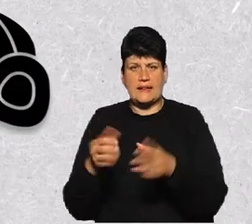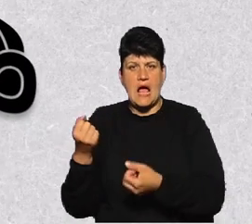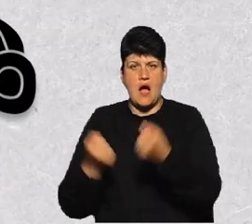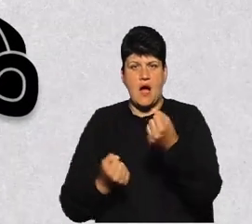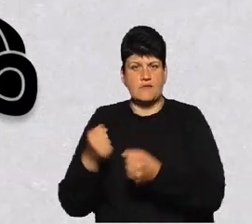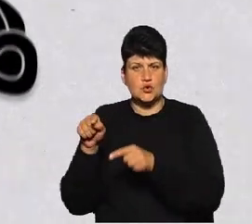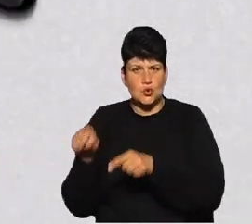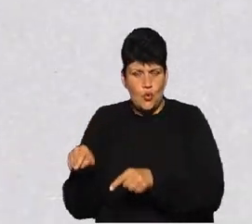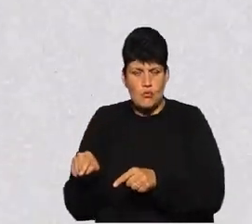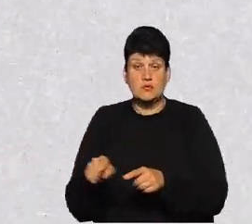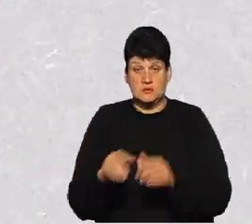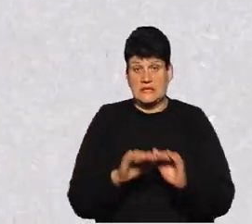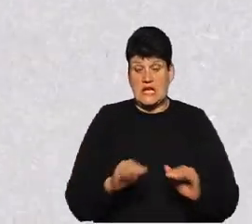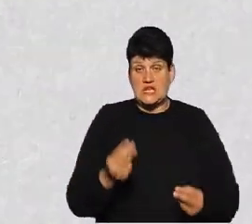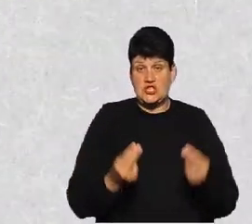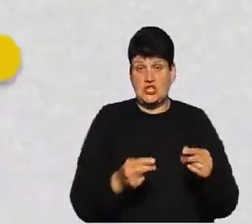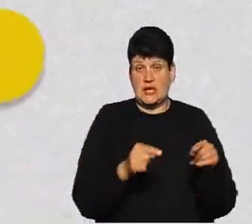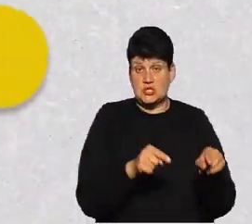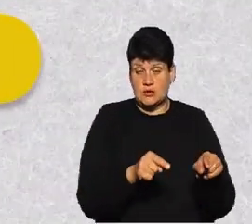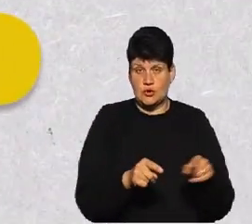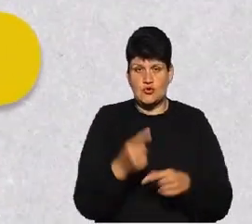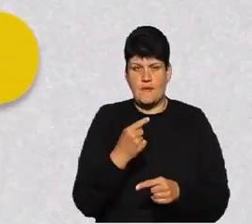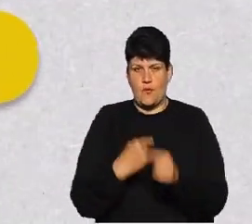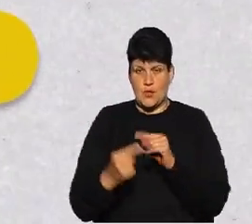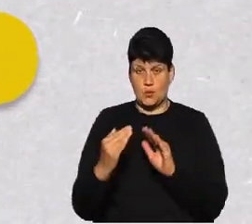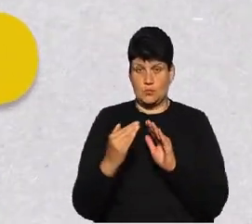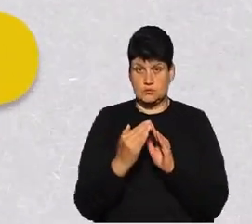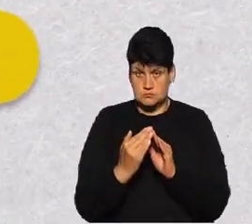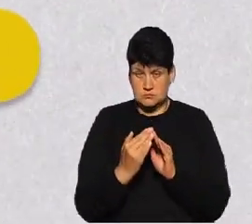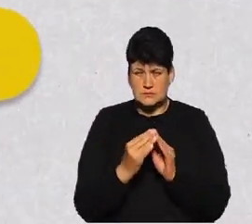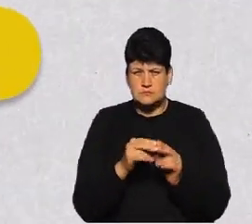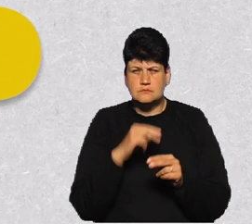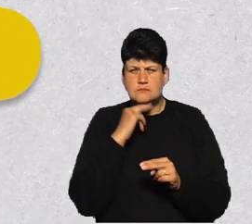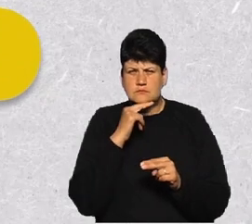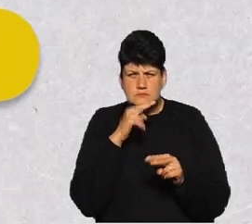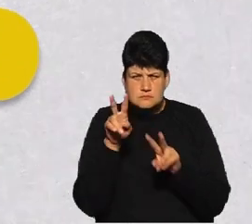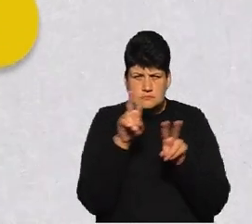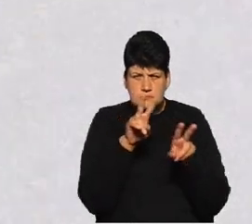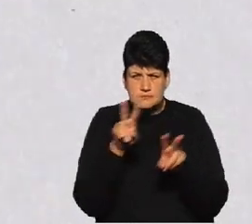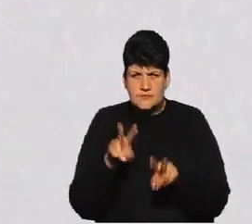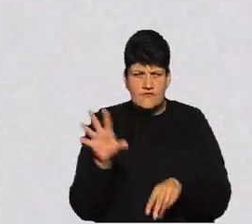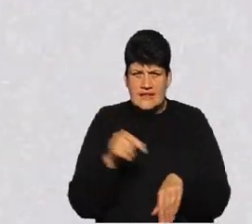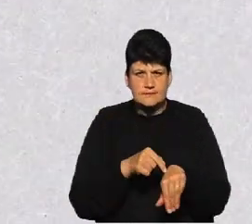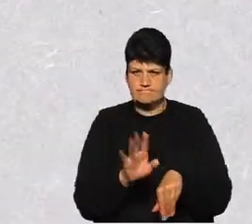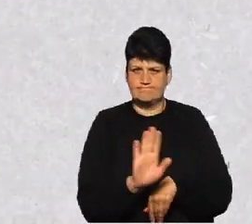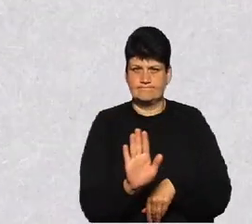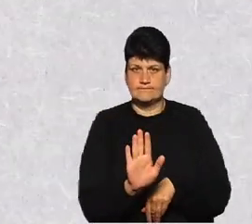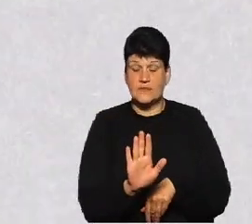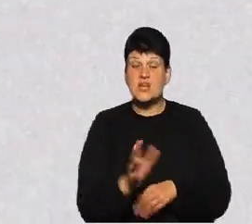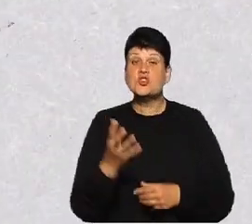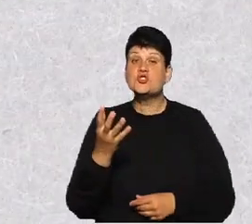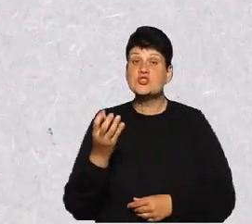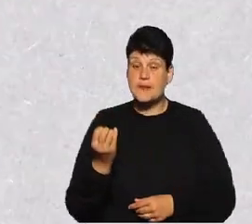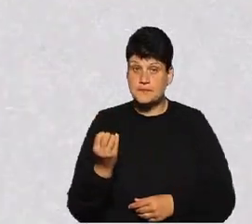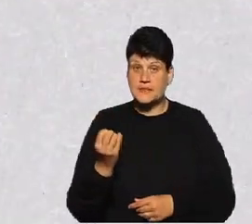навіть серед дитячих іграшок. Тому якщо ви повертаєтесь до домівок, ретельно глядайте всі предмети, не торкаючись їх. І ще, навіть